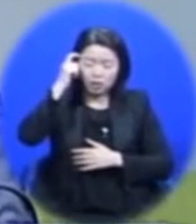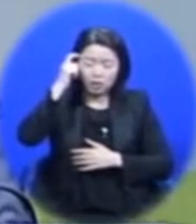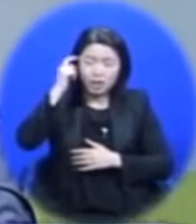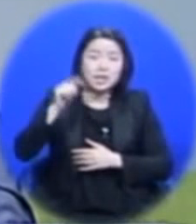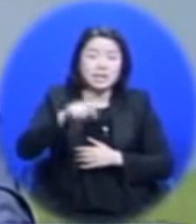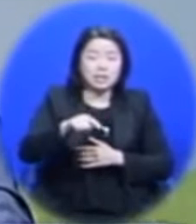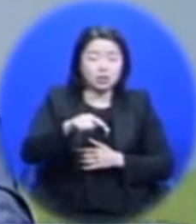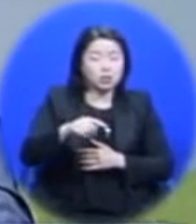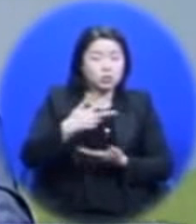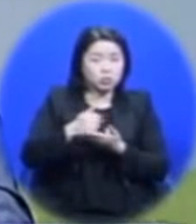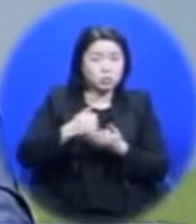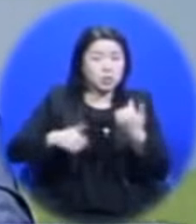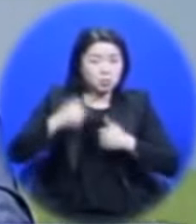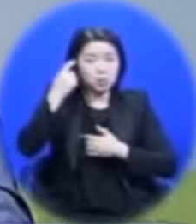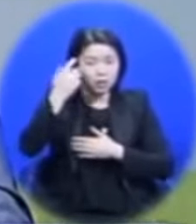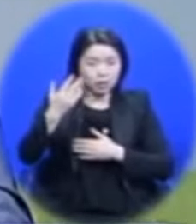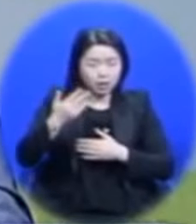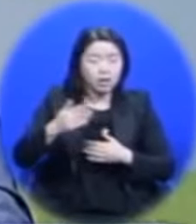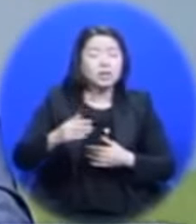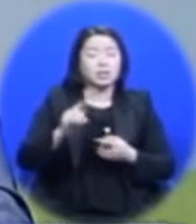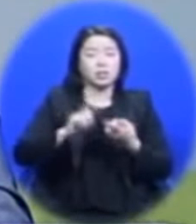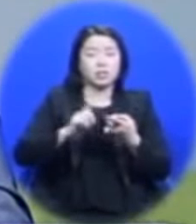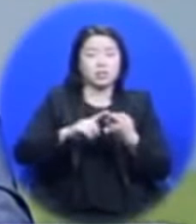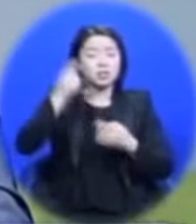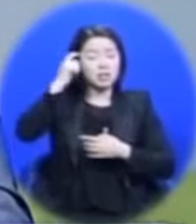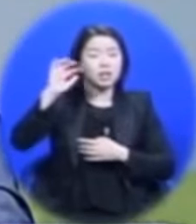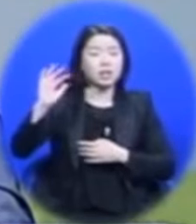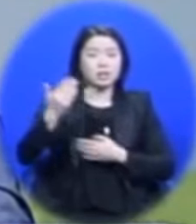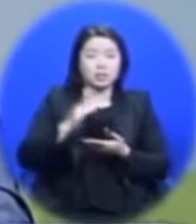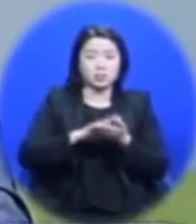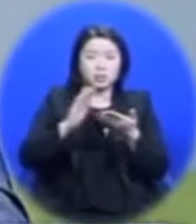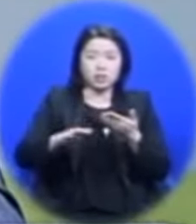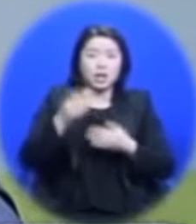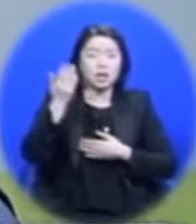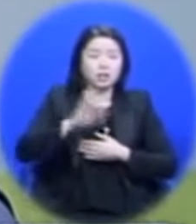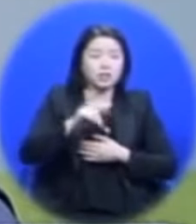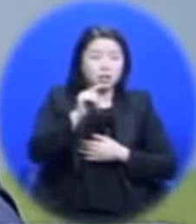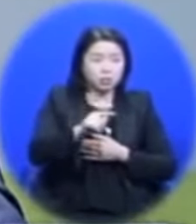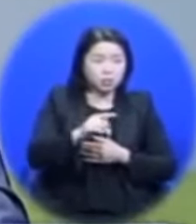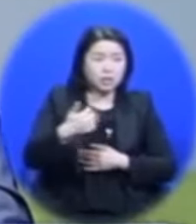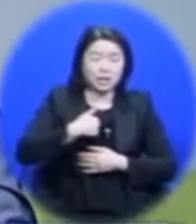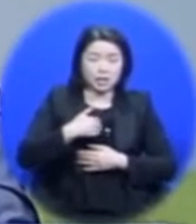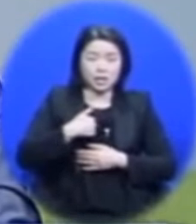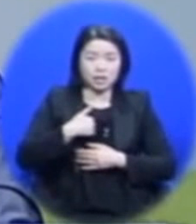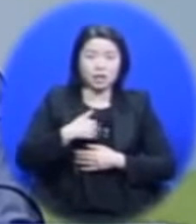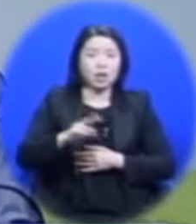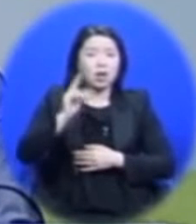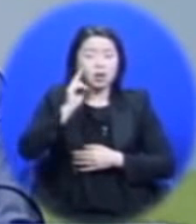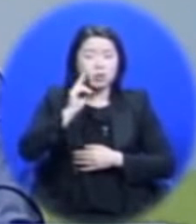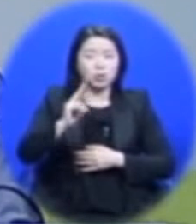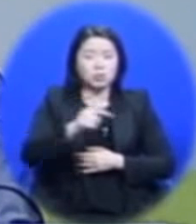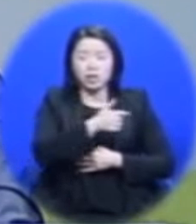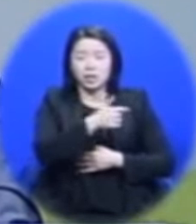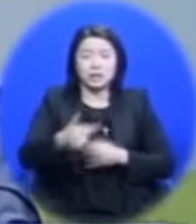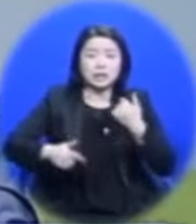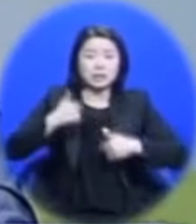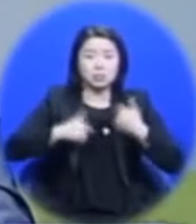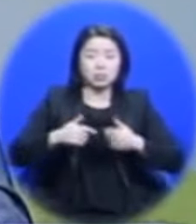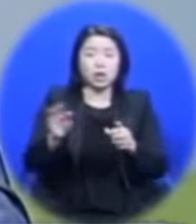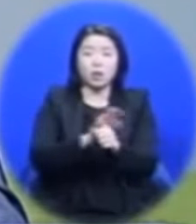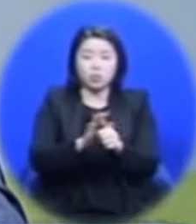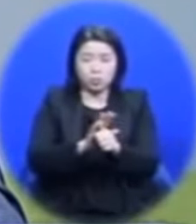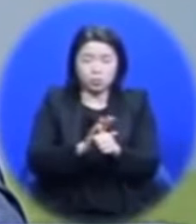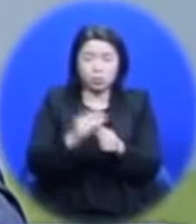주님이 기뻐하실까?를 생각하게 되었습니다. 그런데 그것이 나에게 너무나 큰 기쁨과